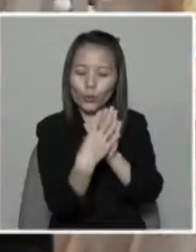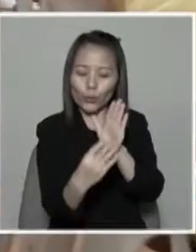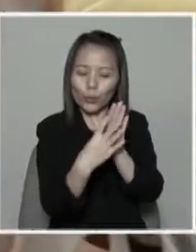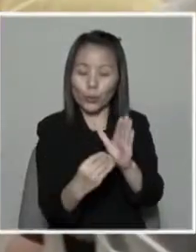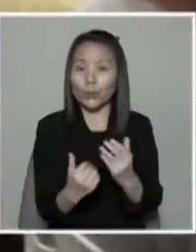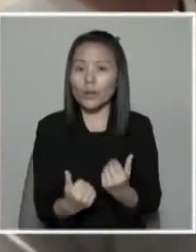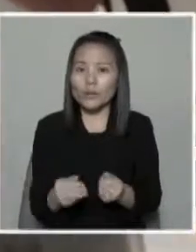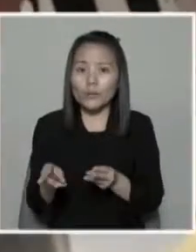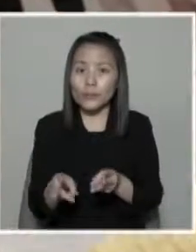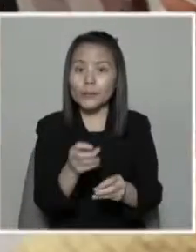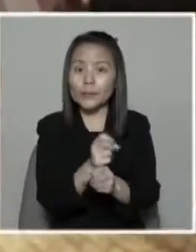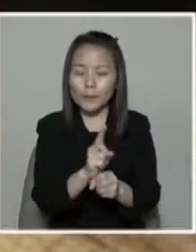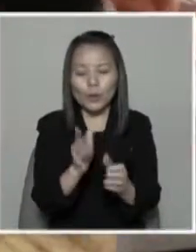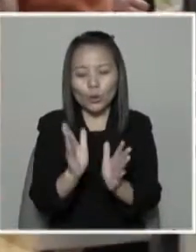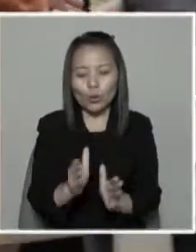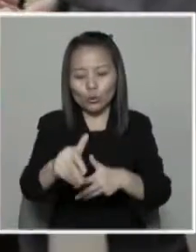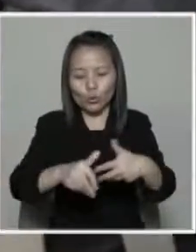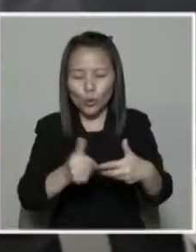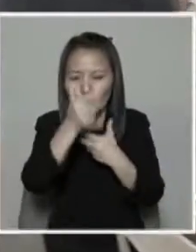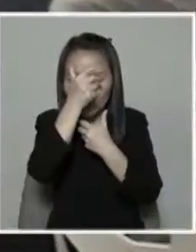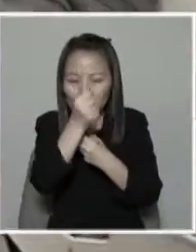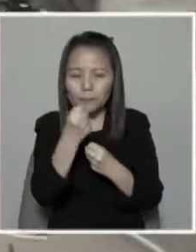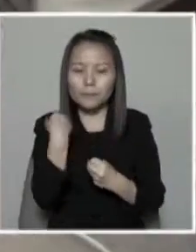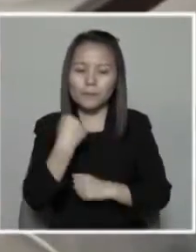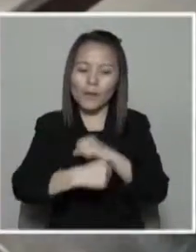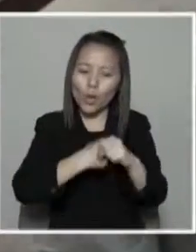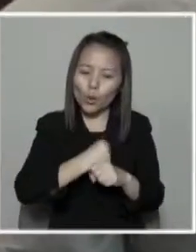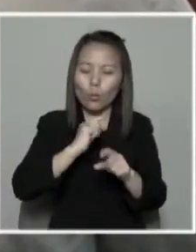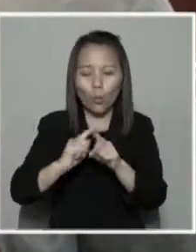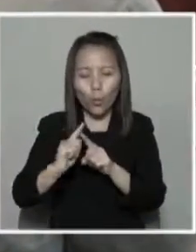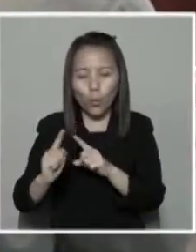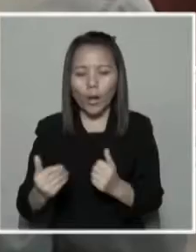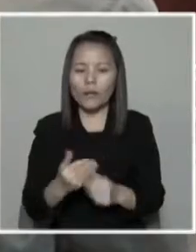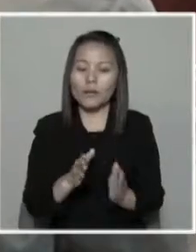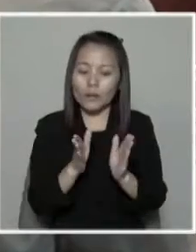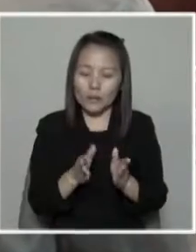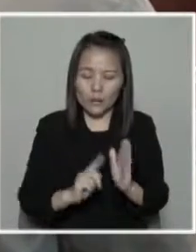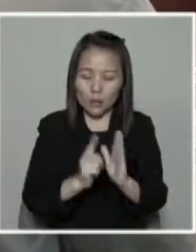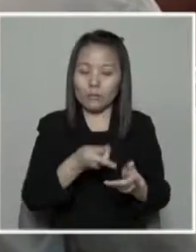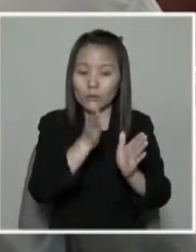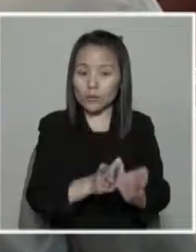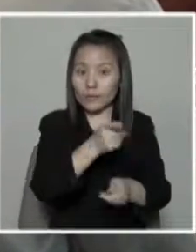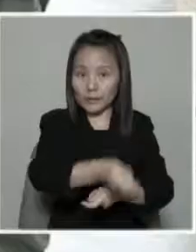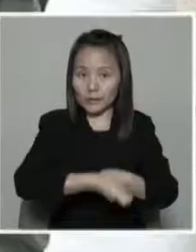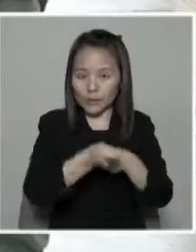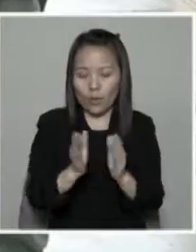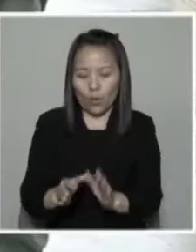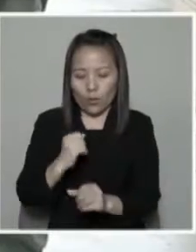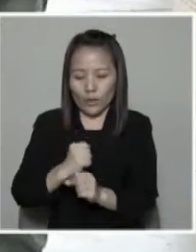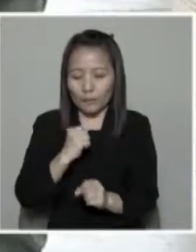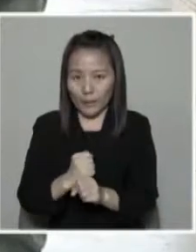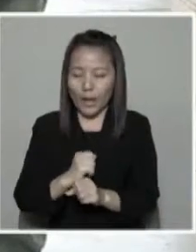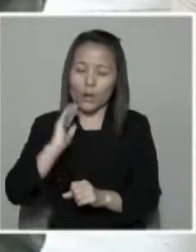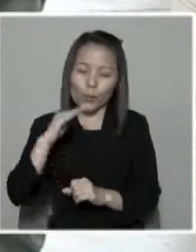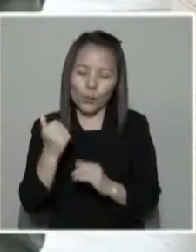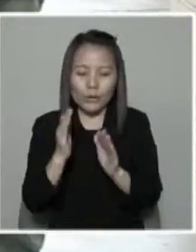นี่ได้รับความสนใจจากคนหลากหลายวัยและสาขาอาชีพตั้งแต่เกษตรกรโดยตรงคนวัยทำงานไปจนถึง